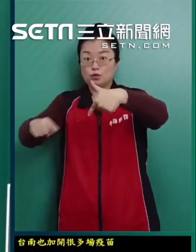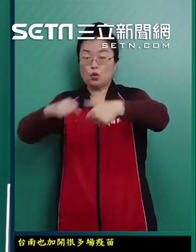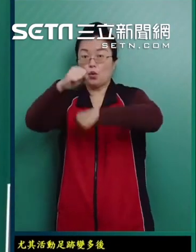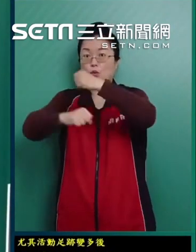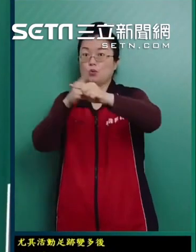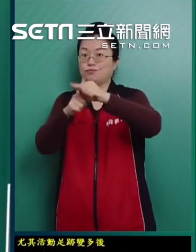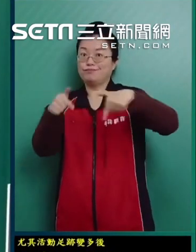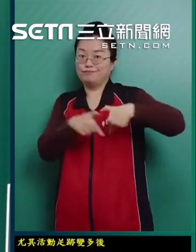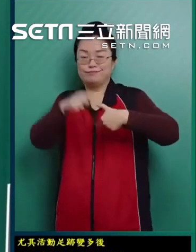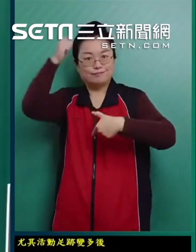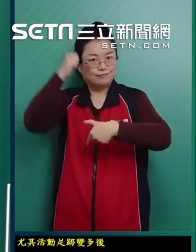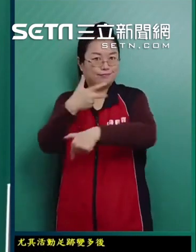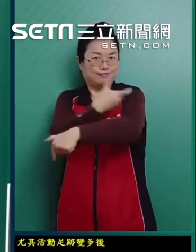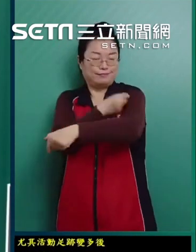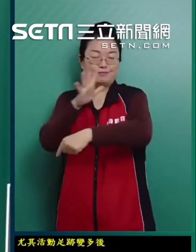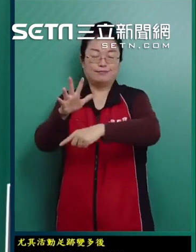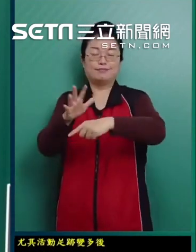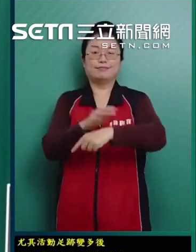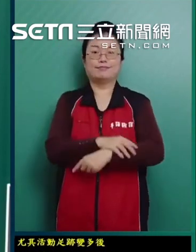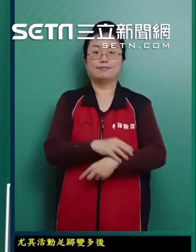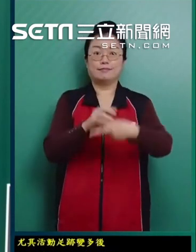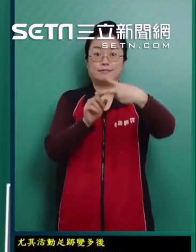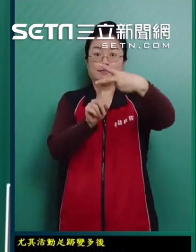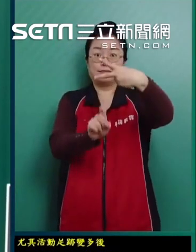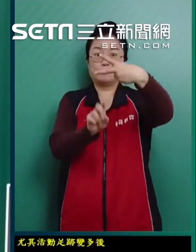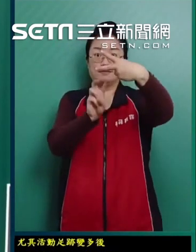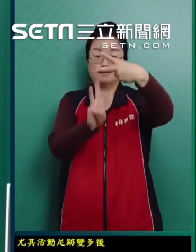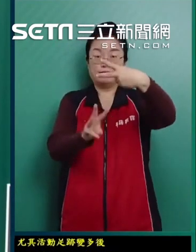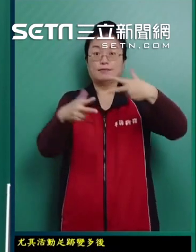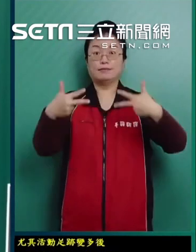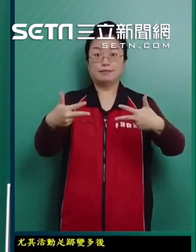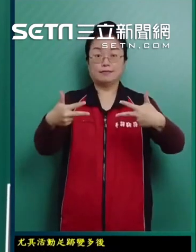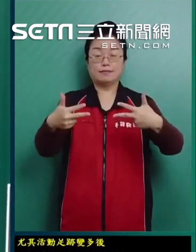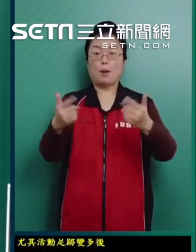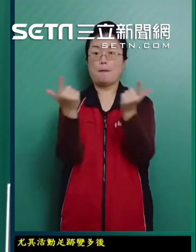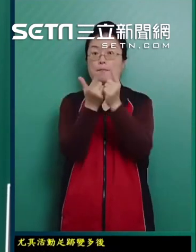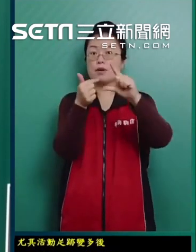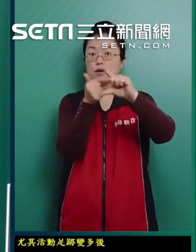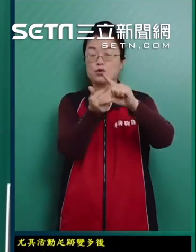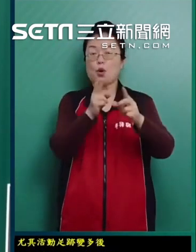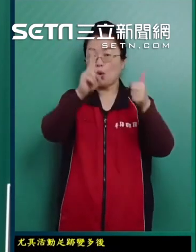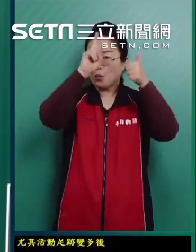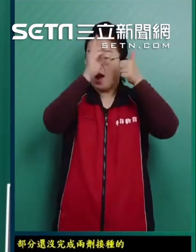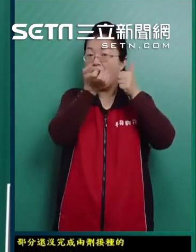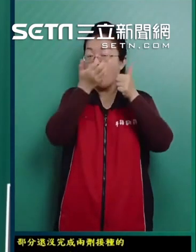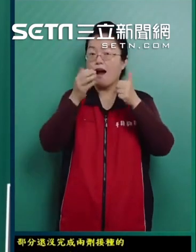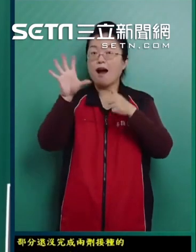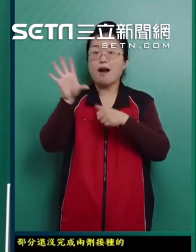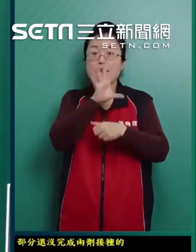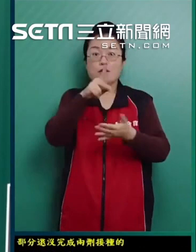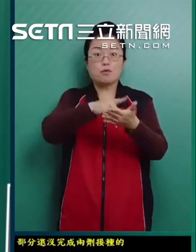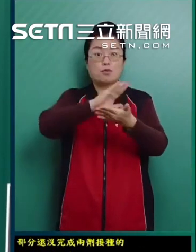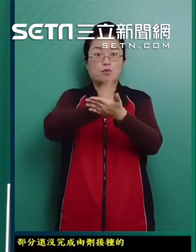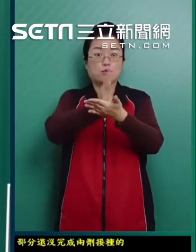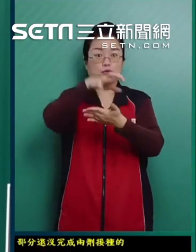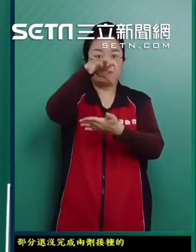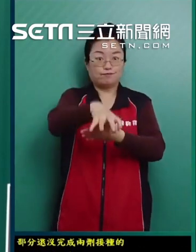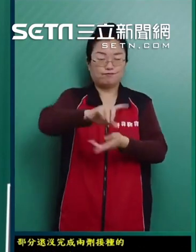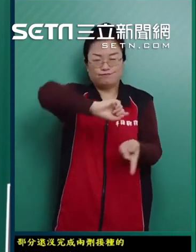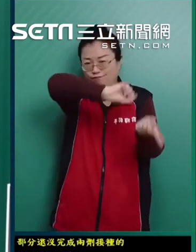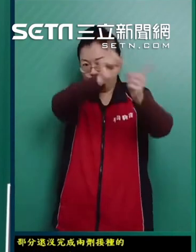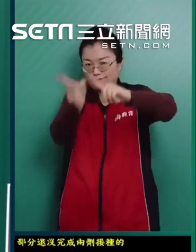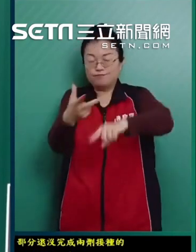心的上午也是打莫德纳。在2月13号礼拜天的北区许时音乐图书馆整天打高端疫